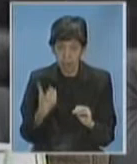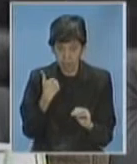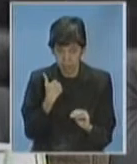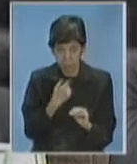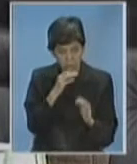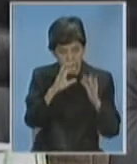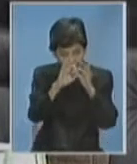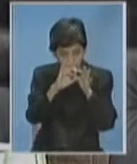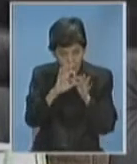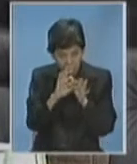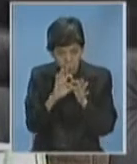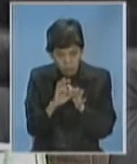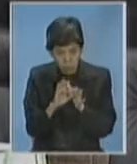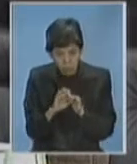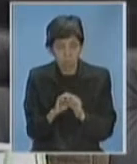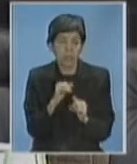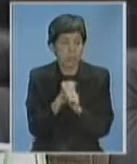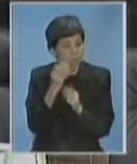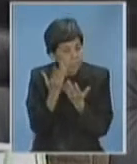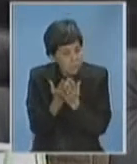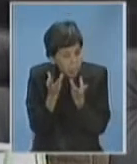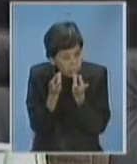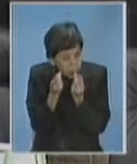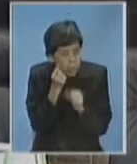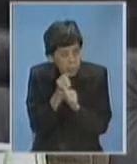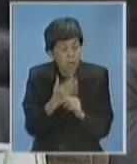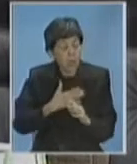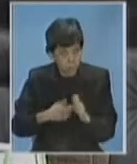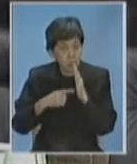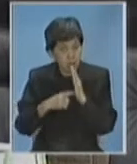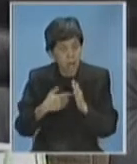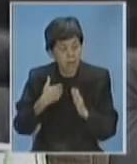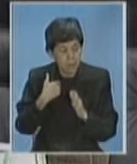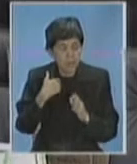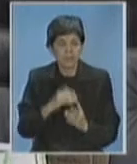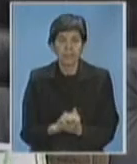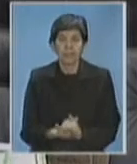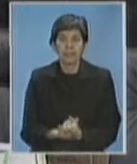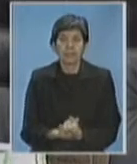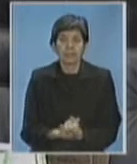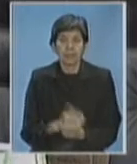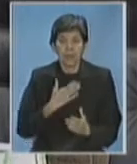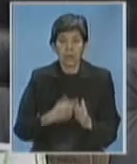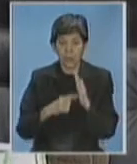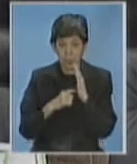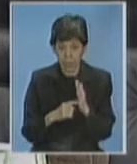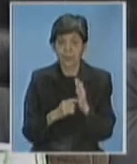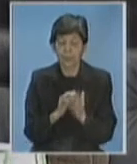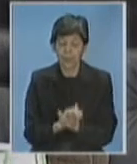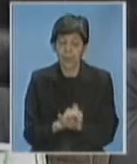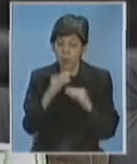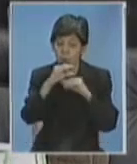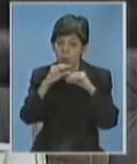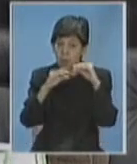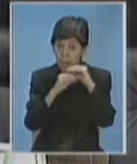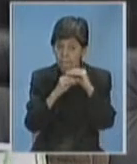ต้องโยงไปเรื่องของการคำนวณเม็ดเงินที่ดิฉันจะได้ยกตัวอย่างต่อไปนะคะนอกจากนั้นยกตัวอย่างอีกโครงการหนึ่งนะคะโคร